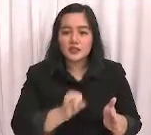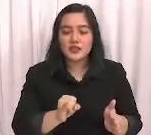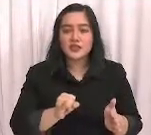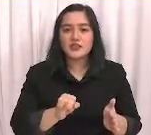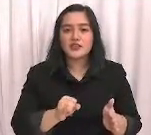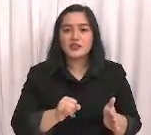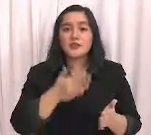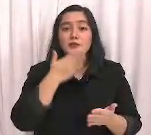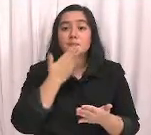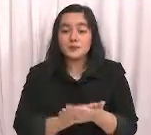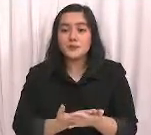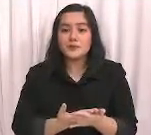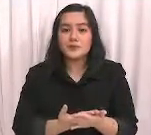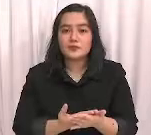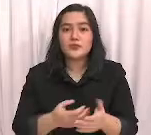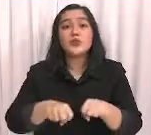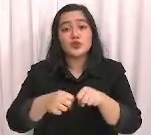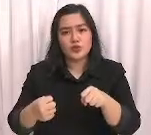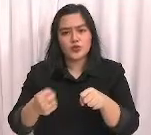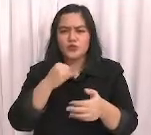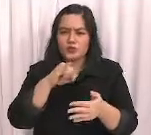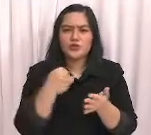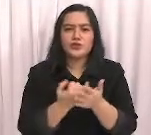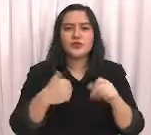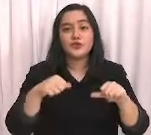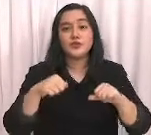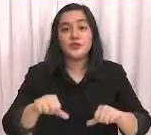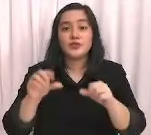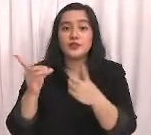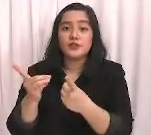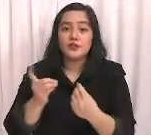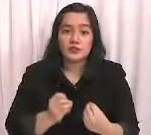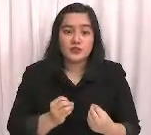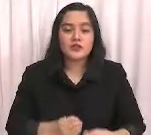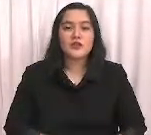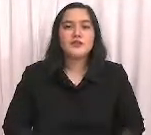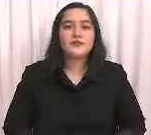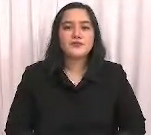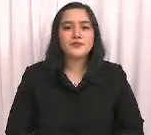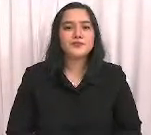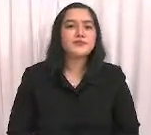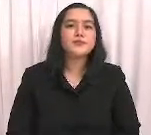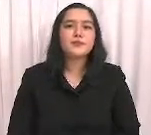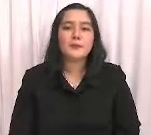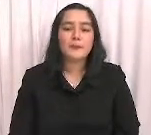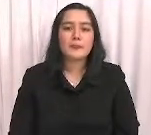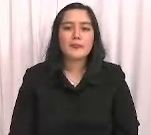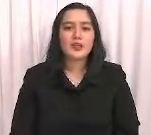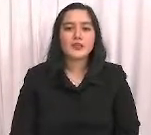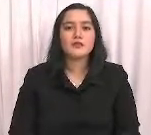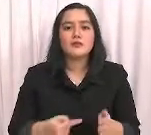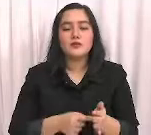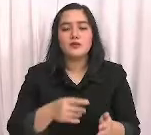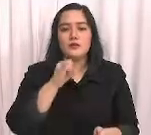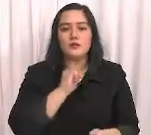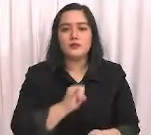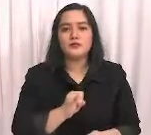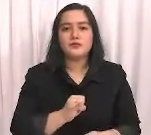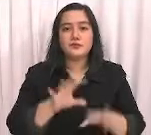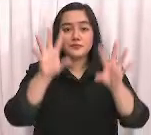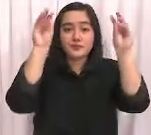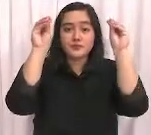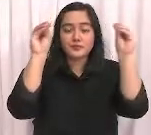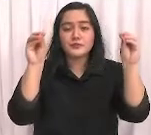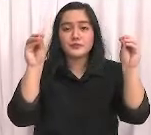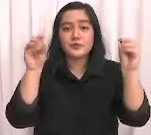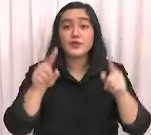no? Para maging maliwanag po sa atin, ano? Eh, akalain mo, itinuro ito ng nanay sa kanyang anak